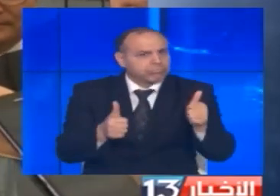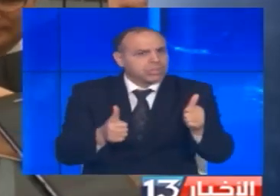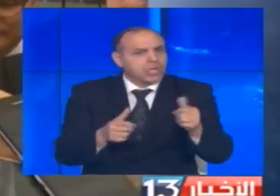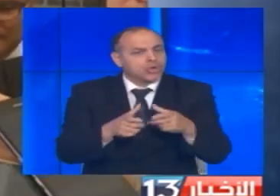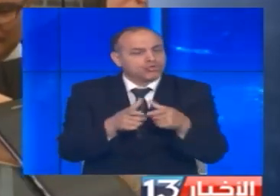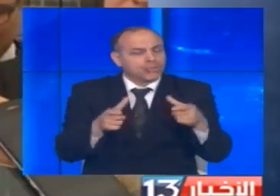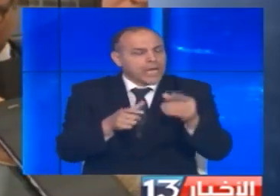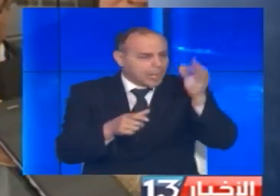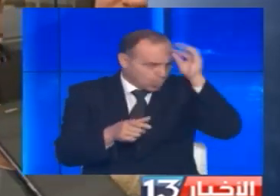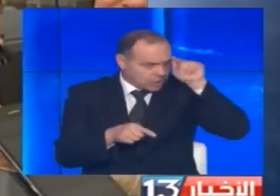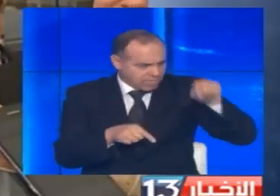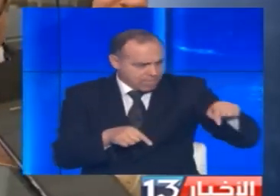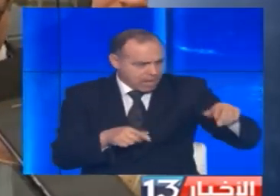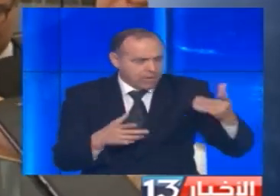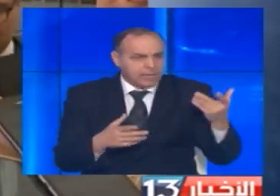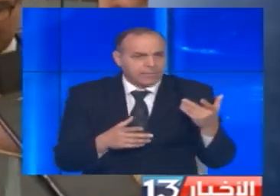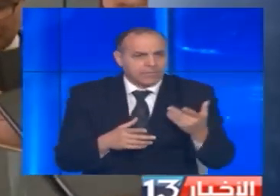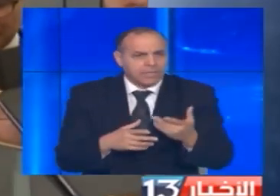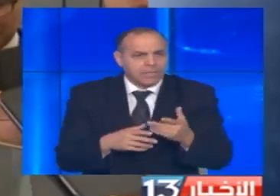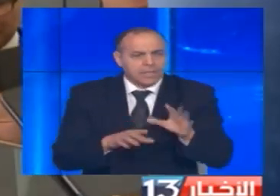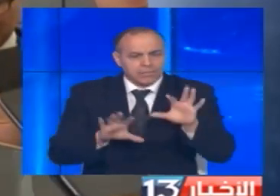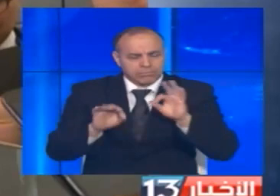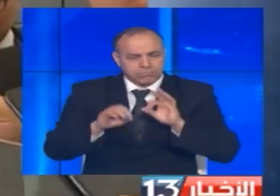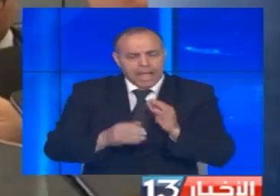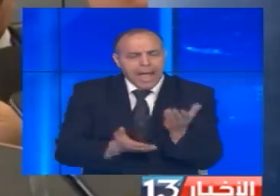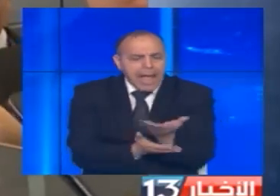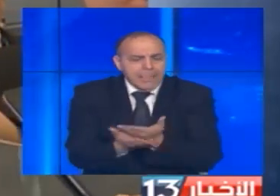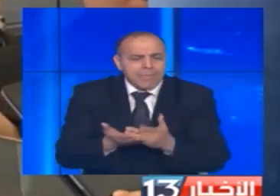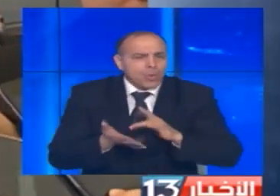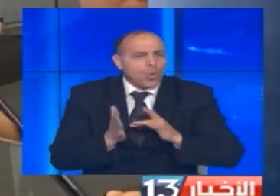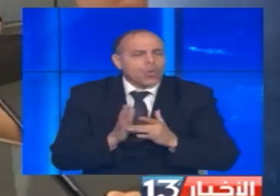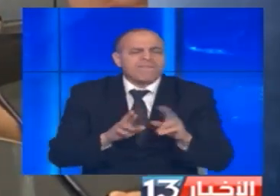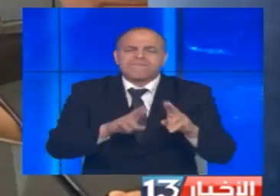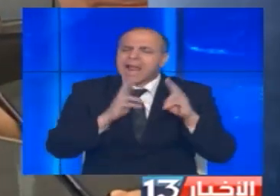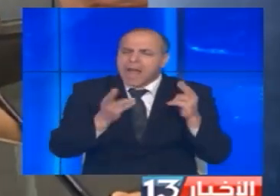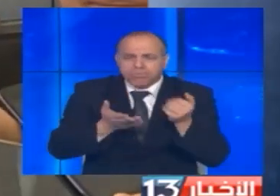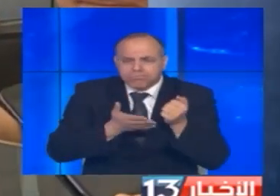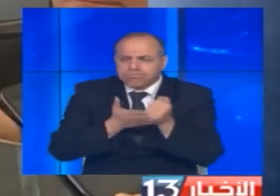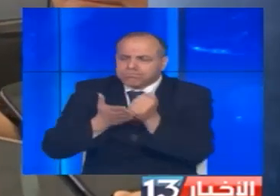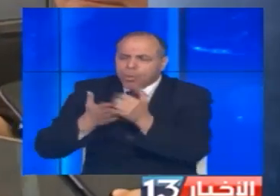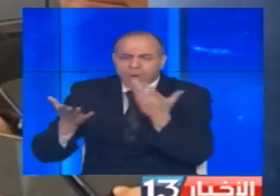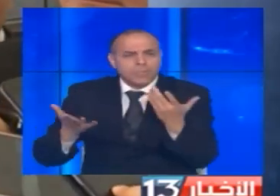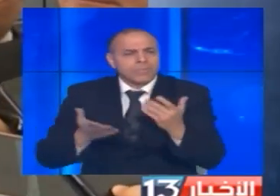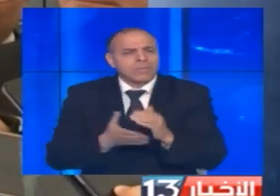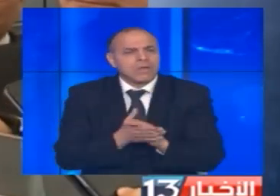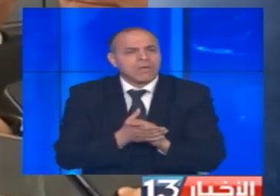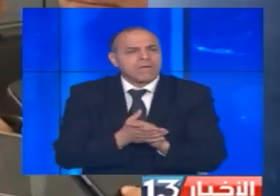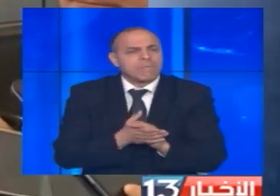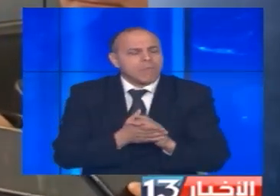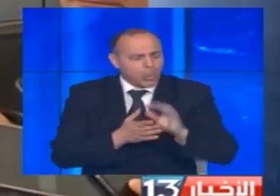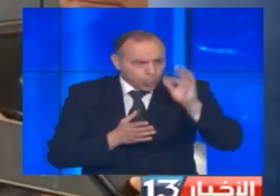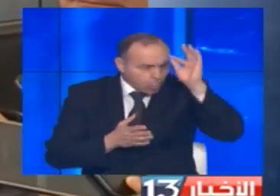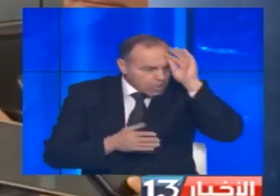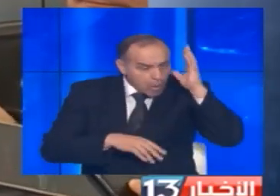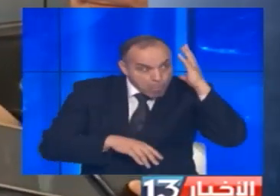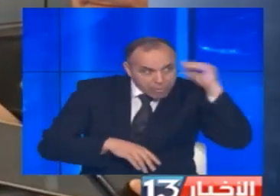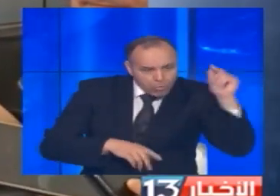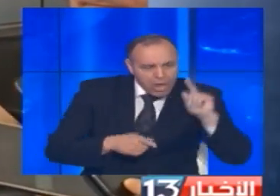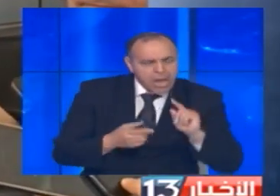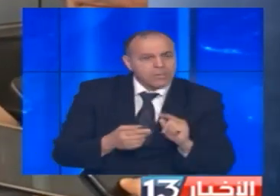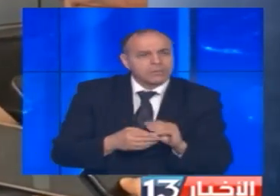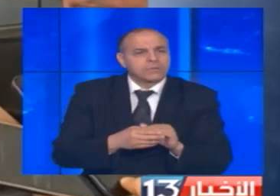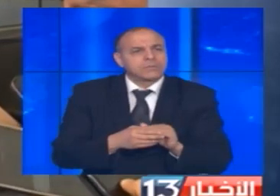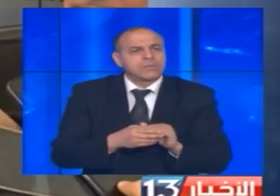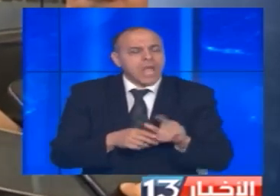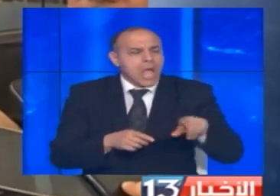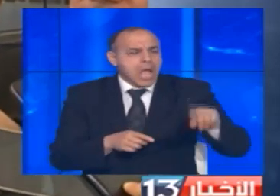شركة تونسية معناها تصدر في خدماتها لكل أنحاء العالم، فيها معناها طاقات تونسية، وستنتدب